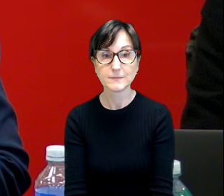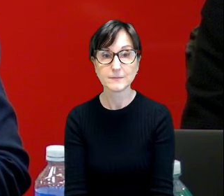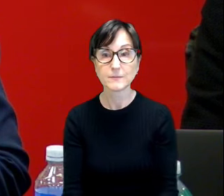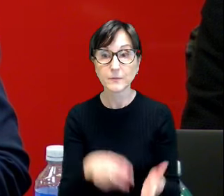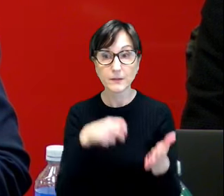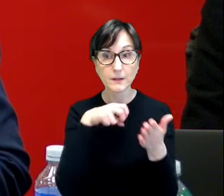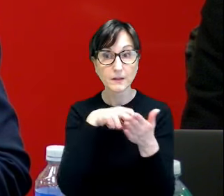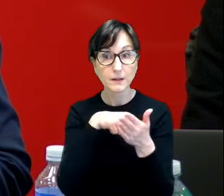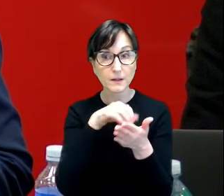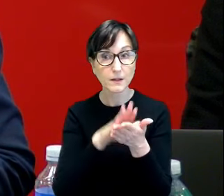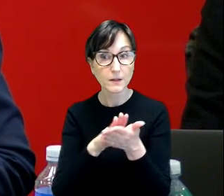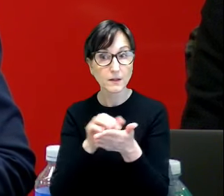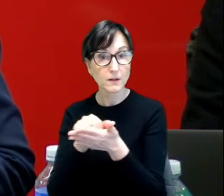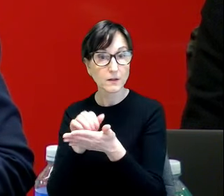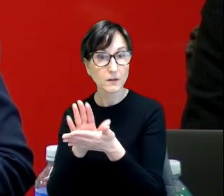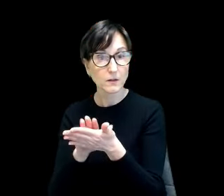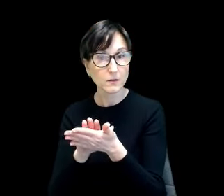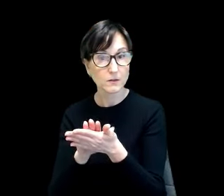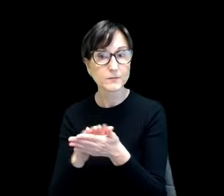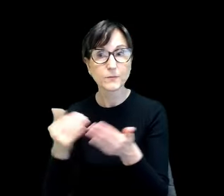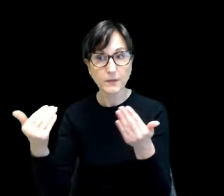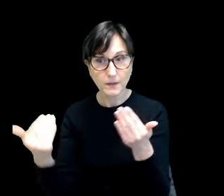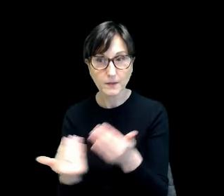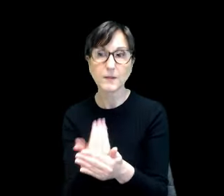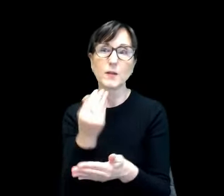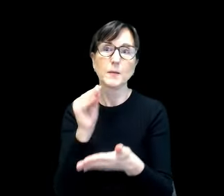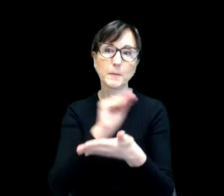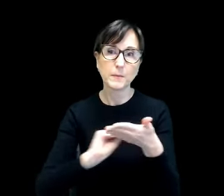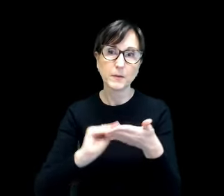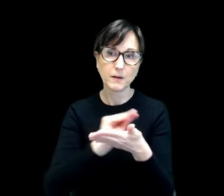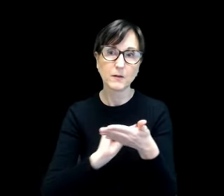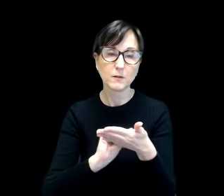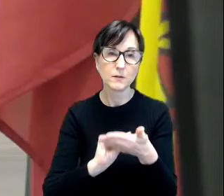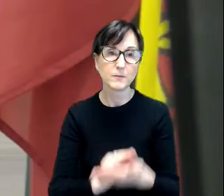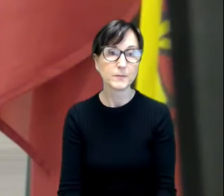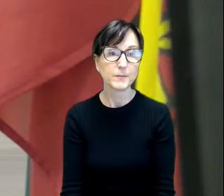užsiregistravo startuojam dar si dar si